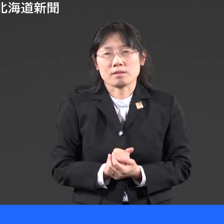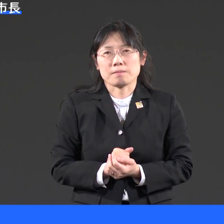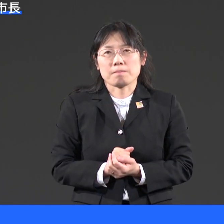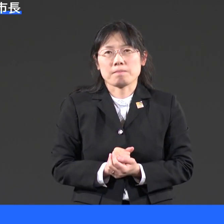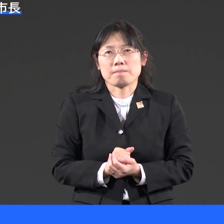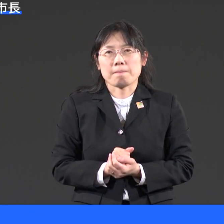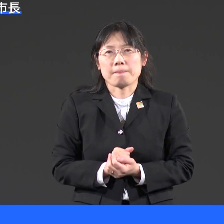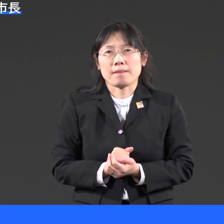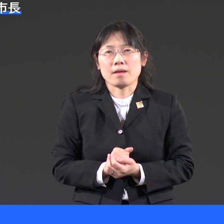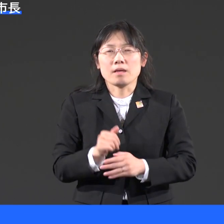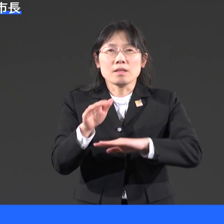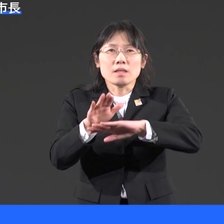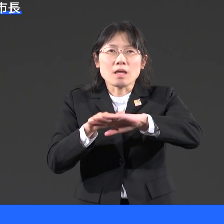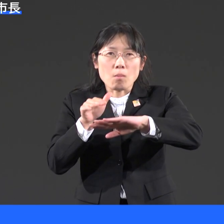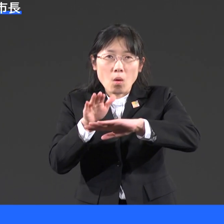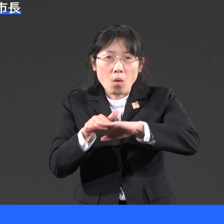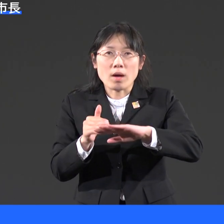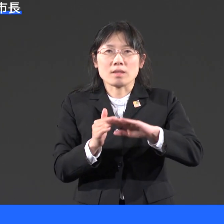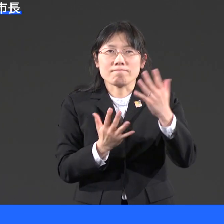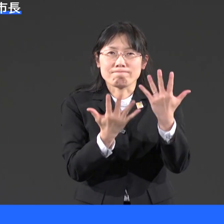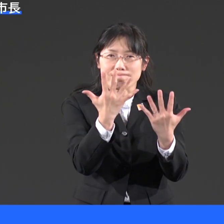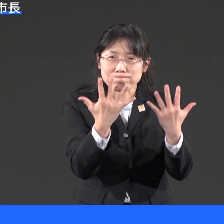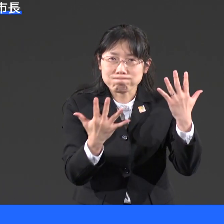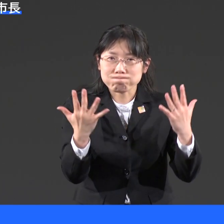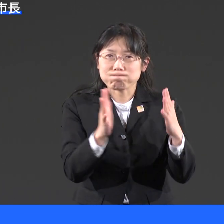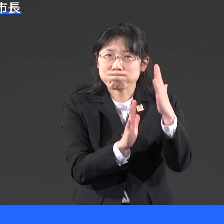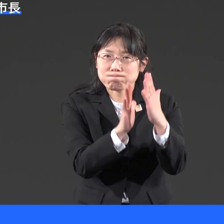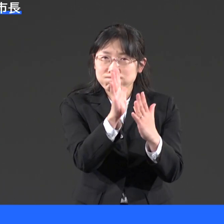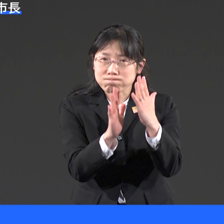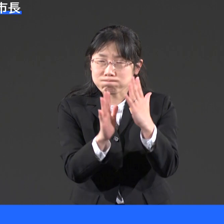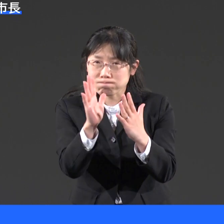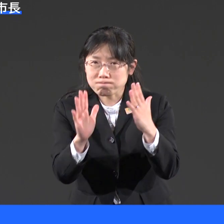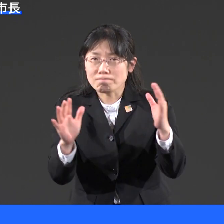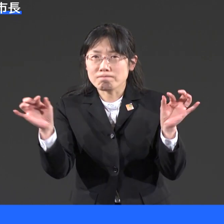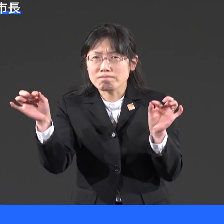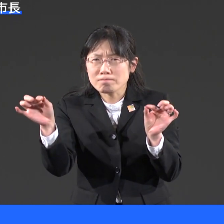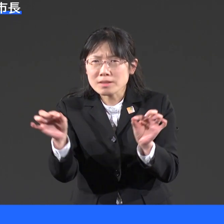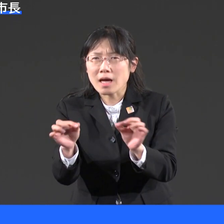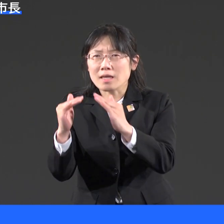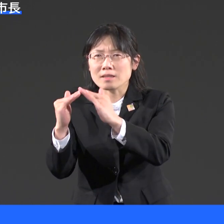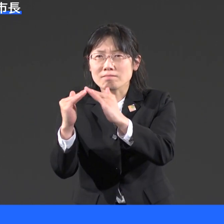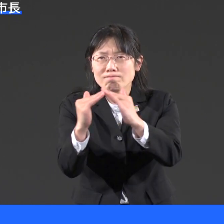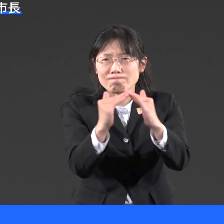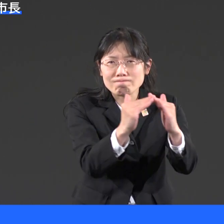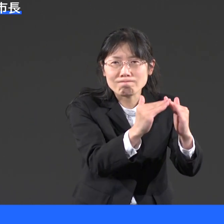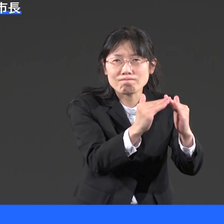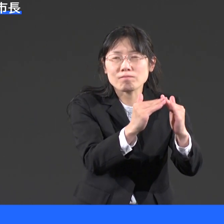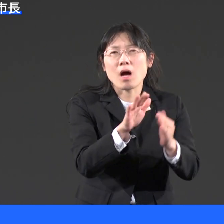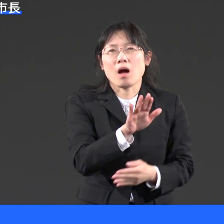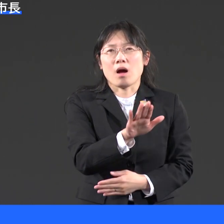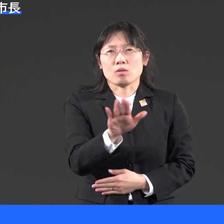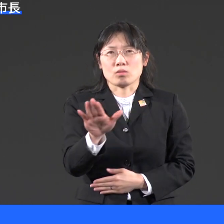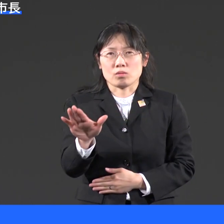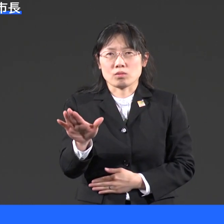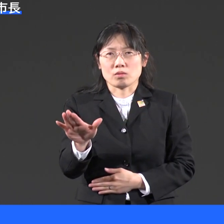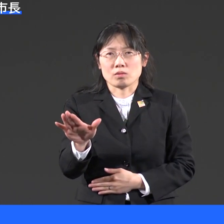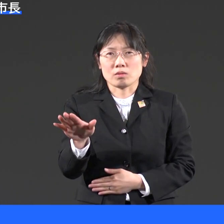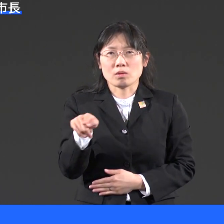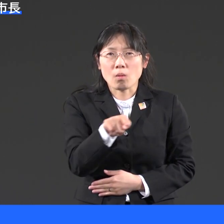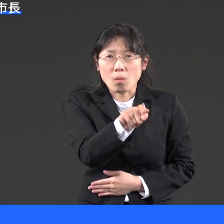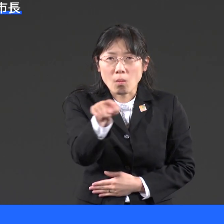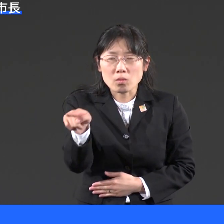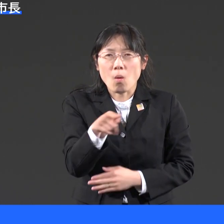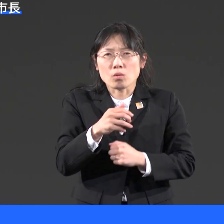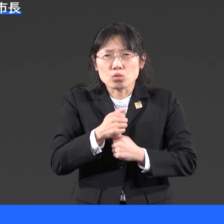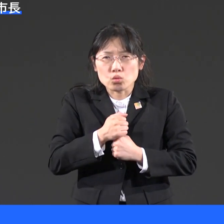幌も非常にこう森林に近いところにも住宅がありますので、そういった場所での注